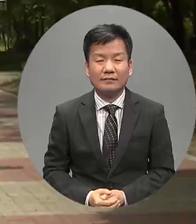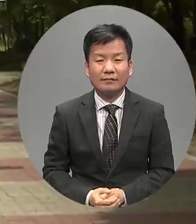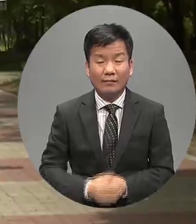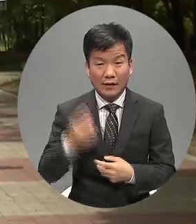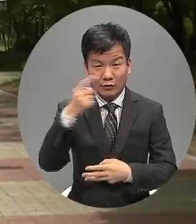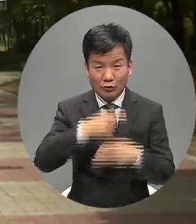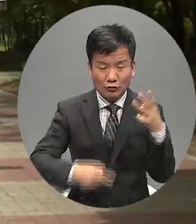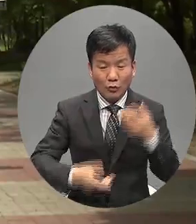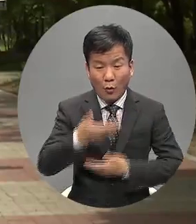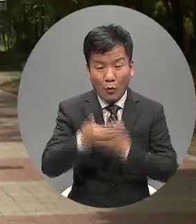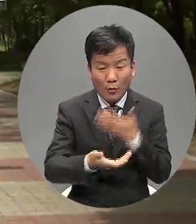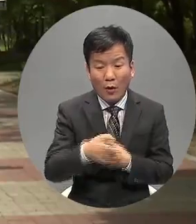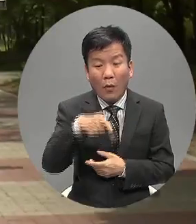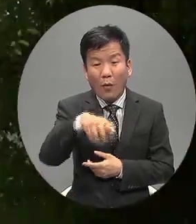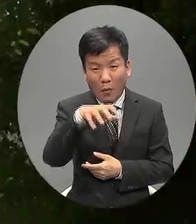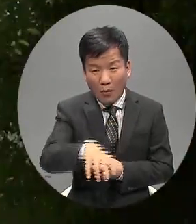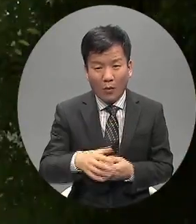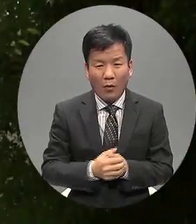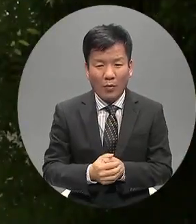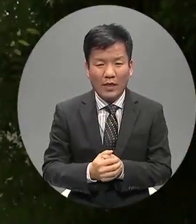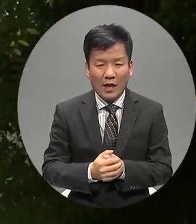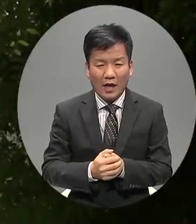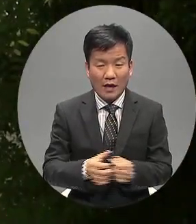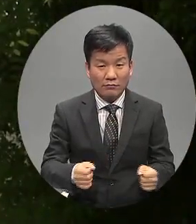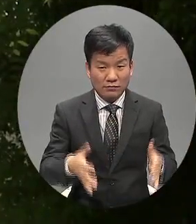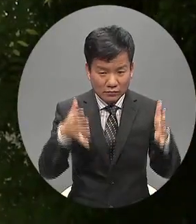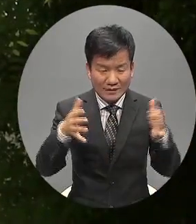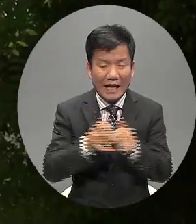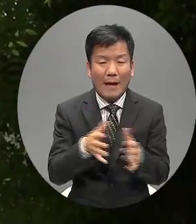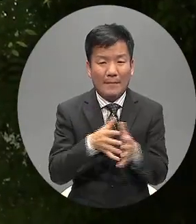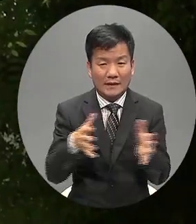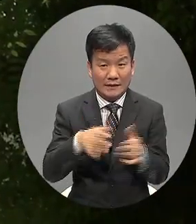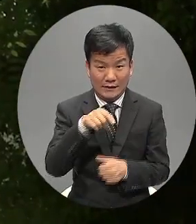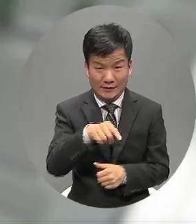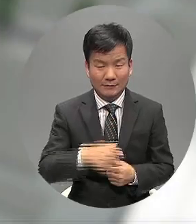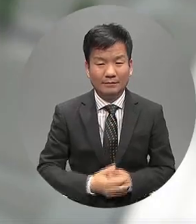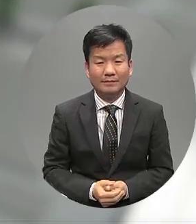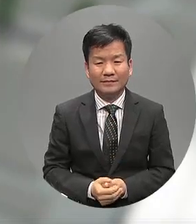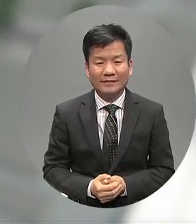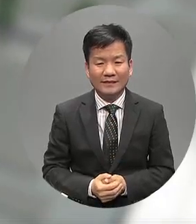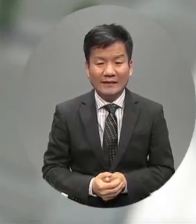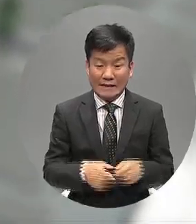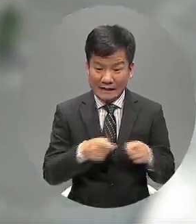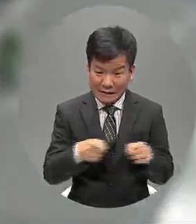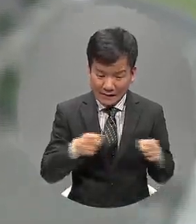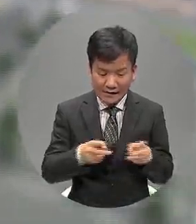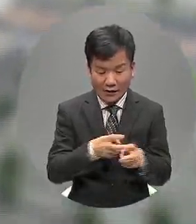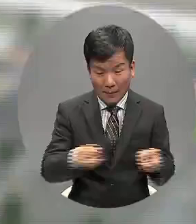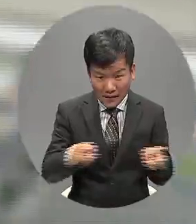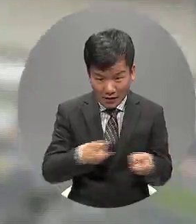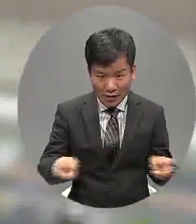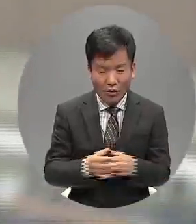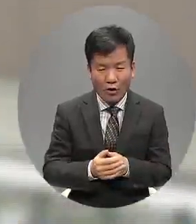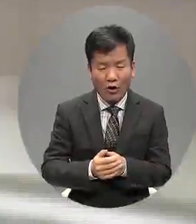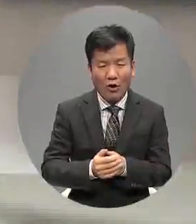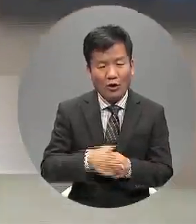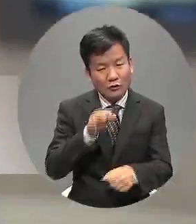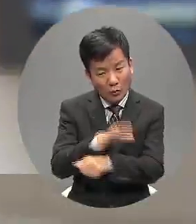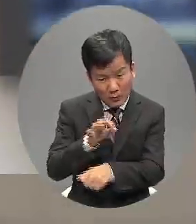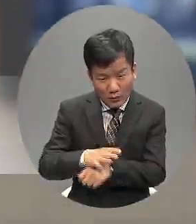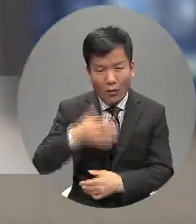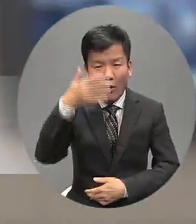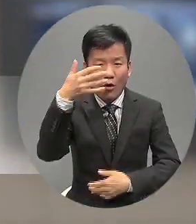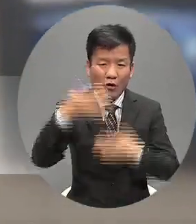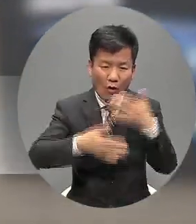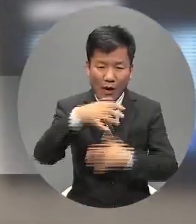청주 옛 고속터미널 자리에 들어설 2개동 규모의 주상복합 아파트입니다. 지상 1층 터미널을 비롯해 쇼핑몰과 영화관